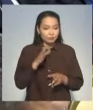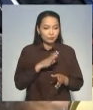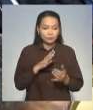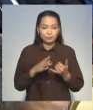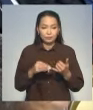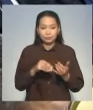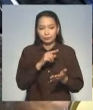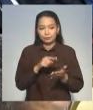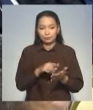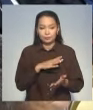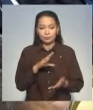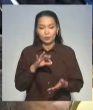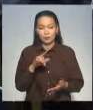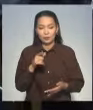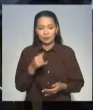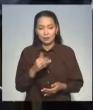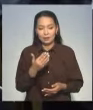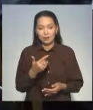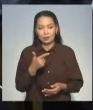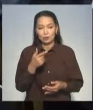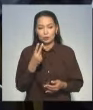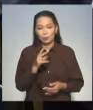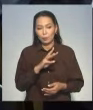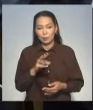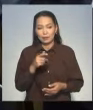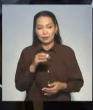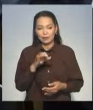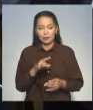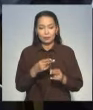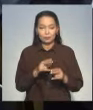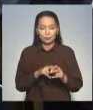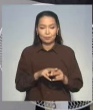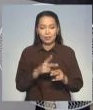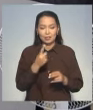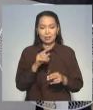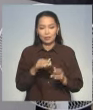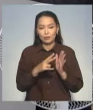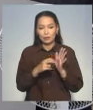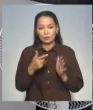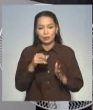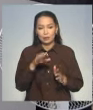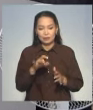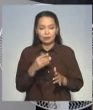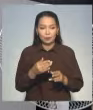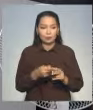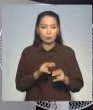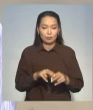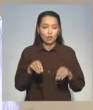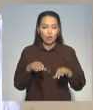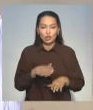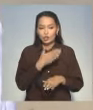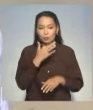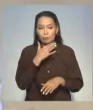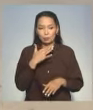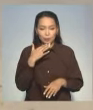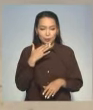В поселке Тургай более 2 миллионов гектаров пастбищ, а в Амангельде 1800 гектаров. Однако проблема с сенокосом остается нерешенной.